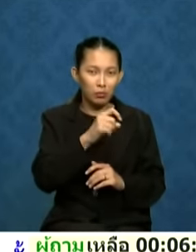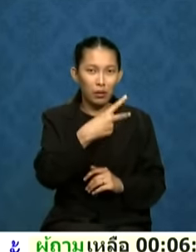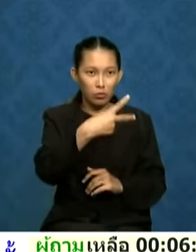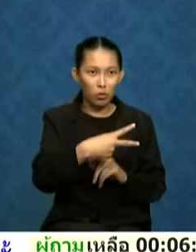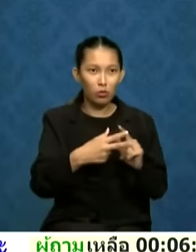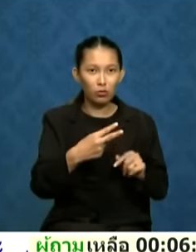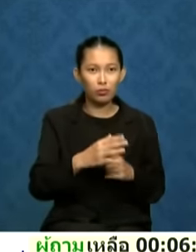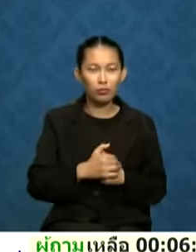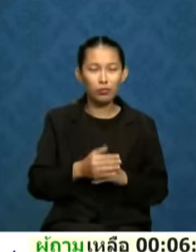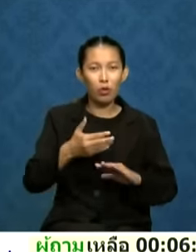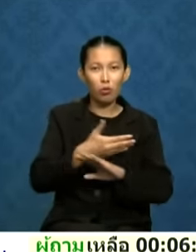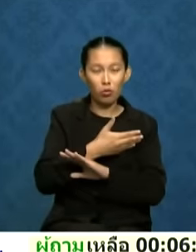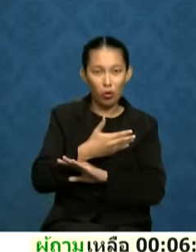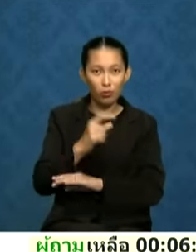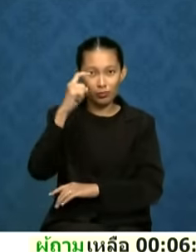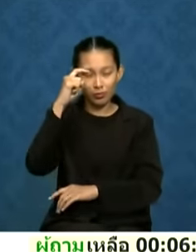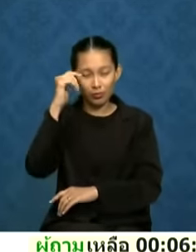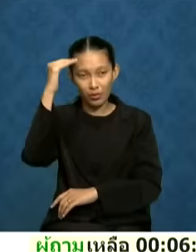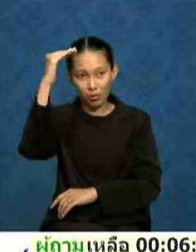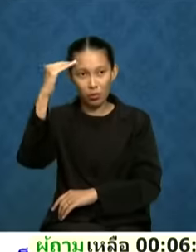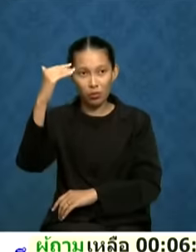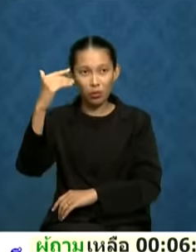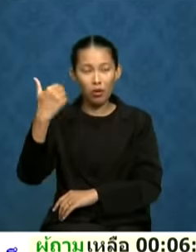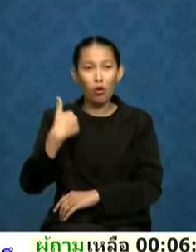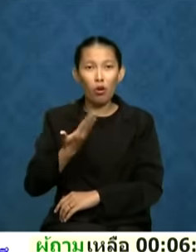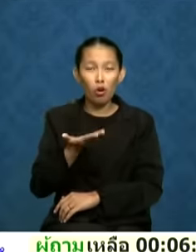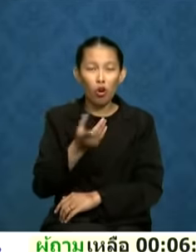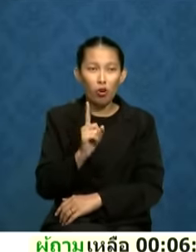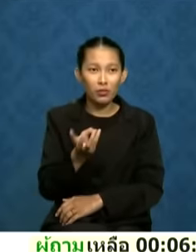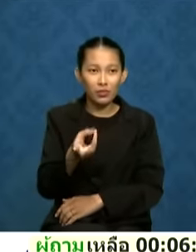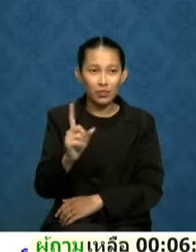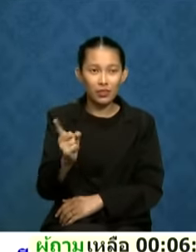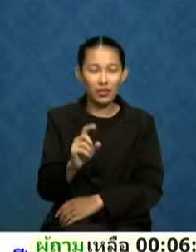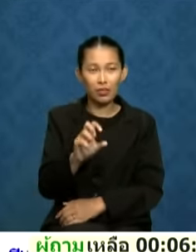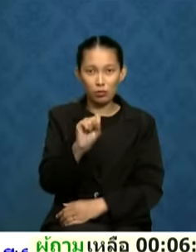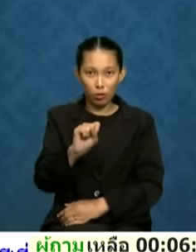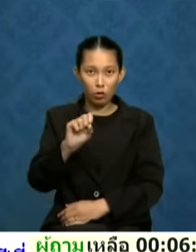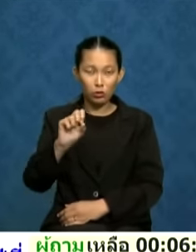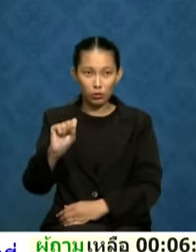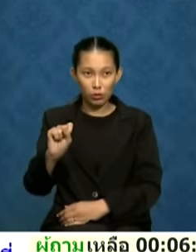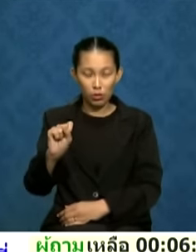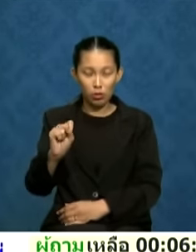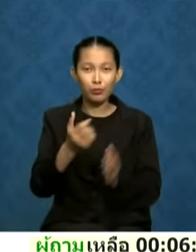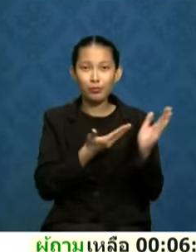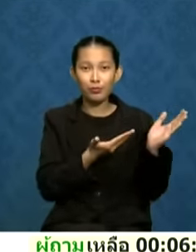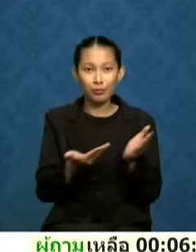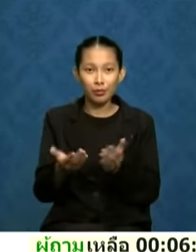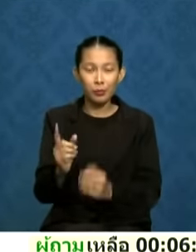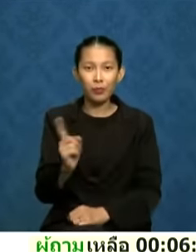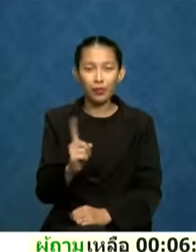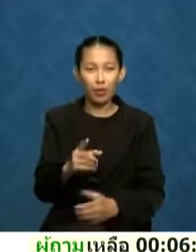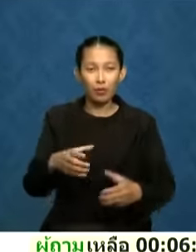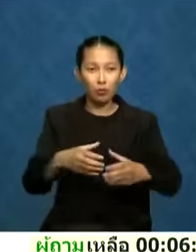รติก่อนที่ทานลศิมนนะครั ผมขออย่าสกนิดหนึนะครั